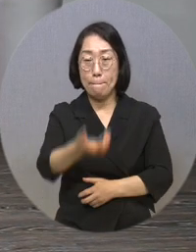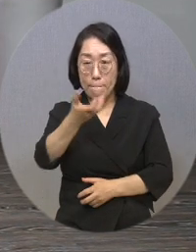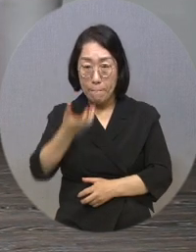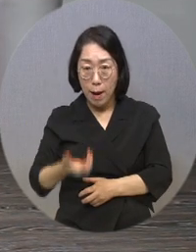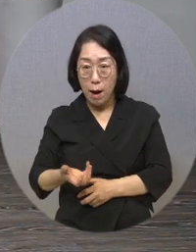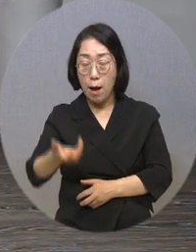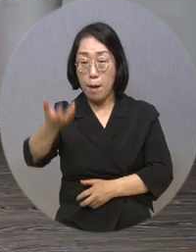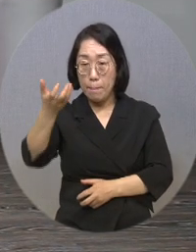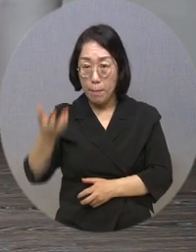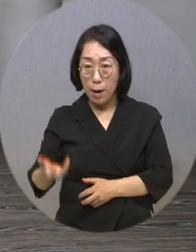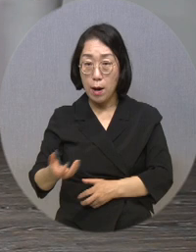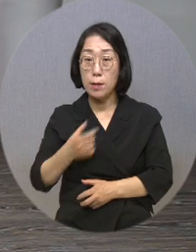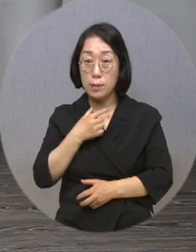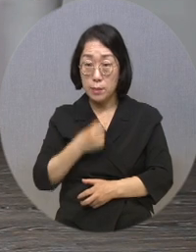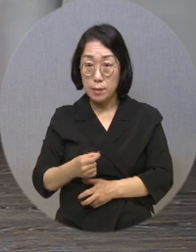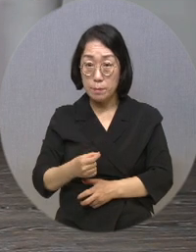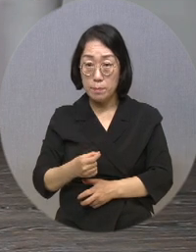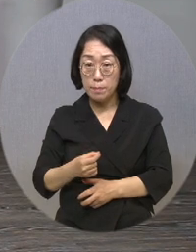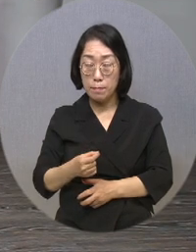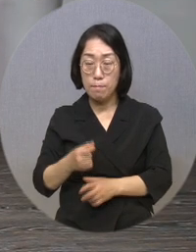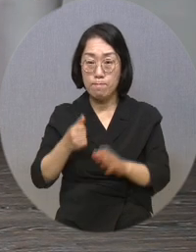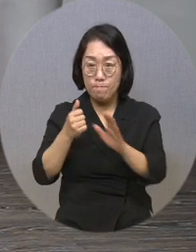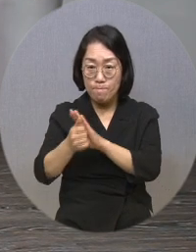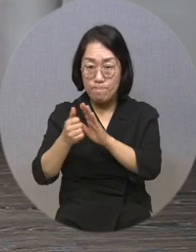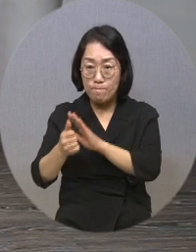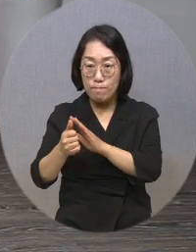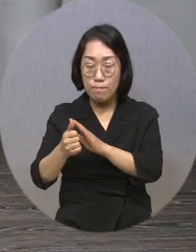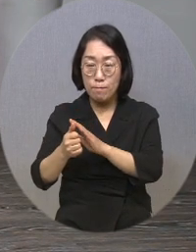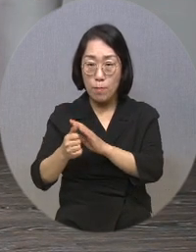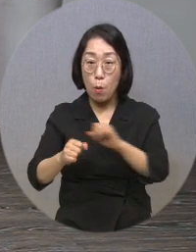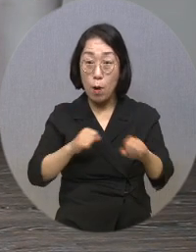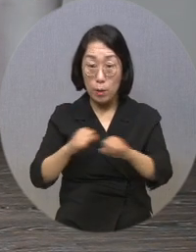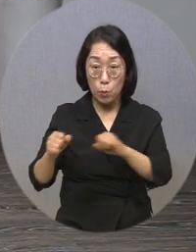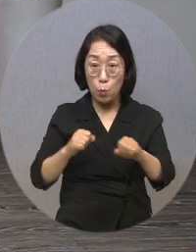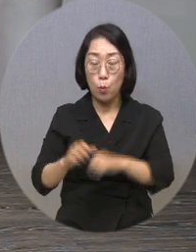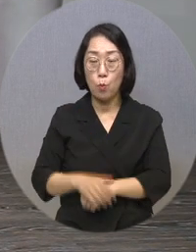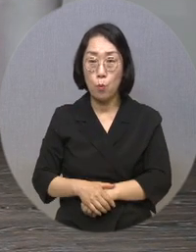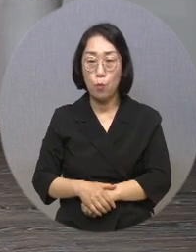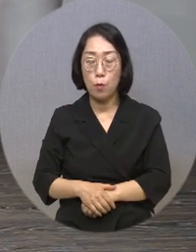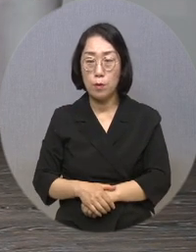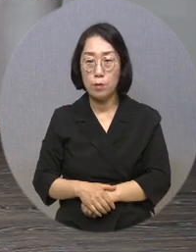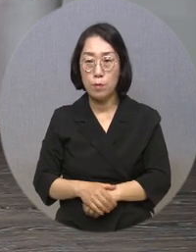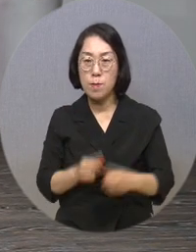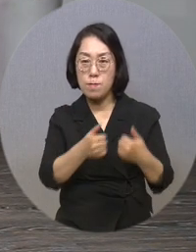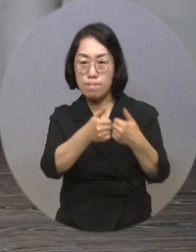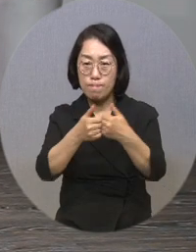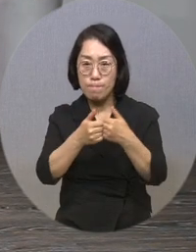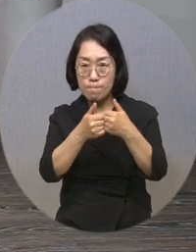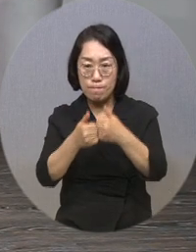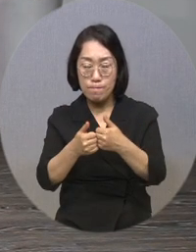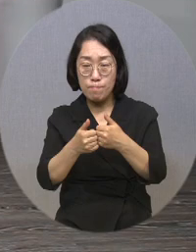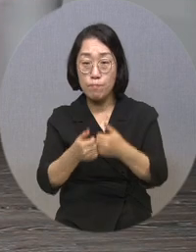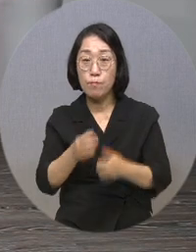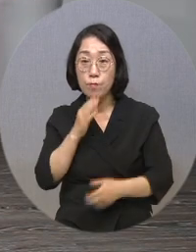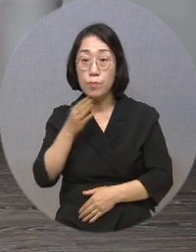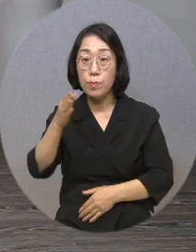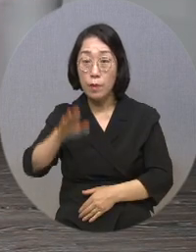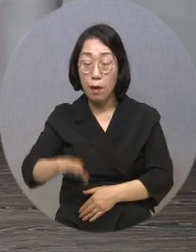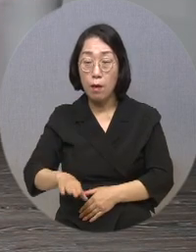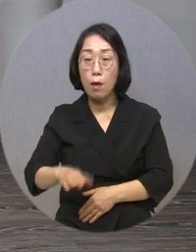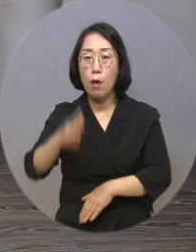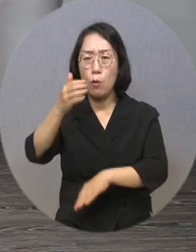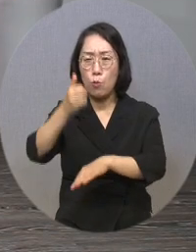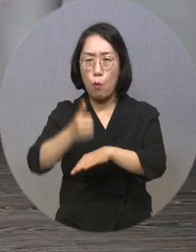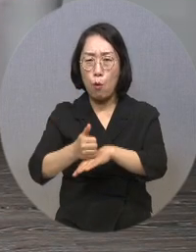그것도 필요합니다. 기업이 들어올 수 있도록 기업을 만나고 외모인식을 하는데 그게 실행해서 안 되는 경우가 많습니다.